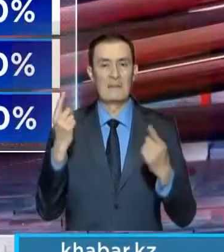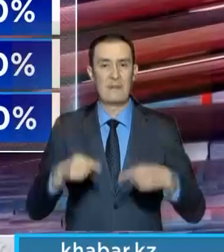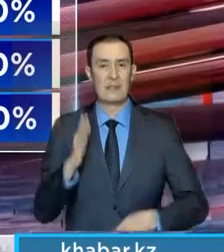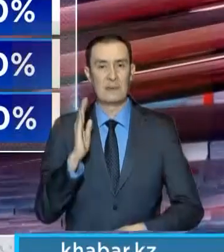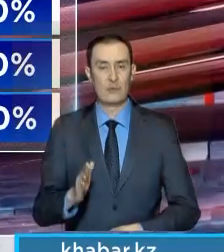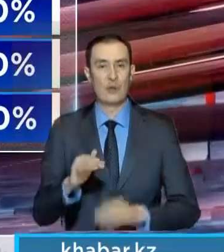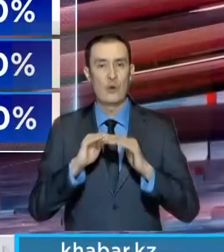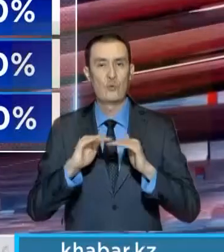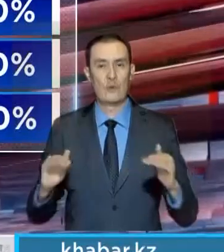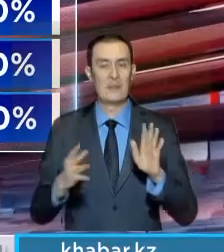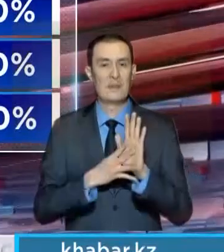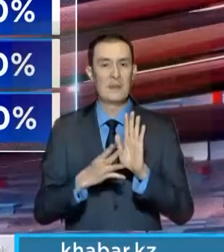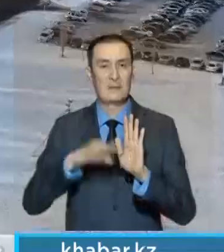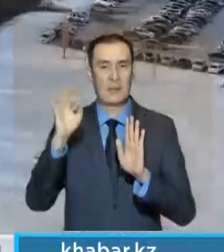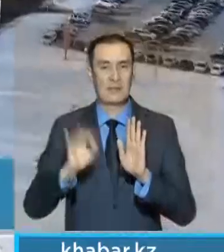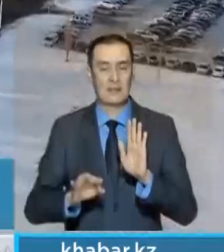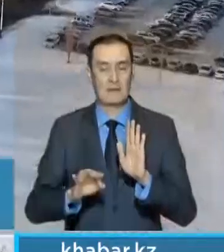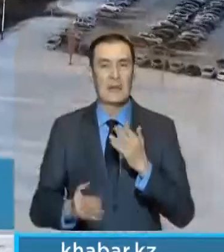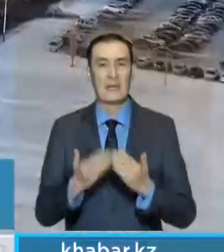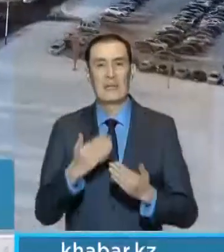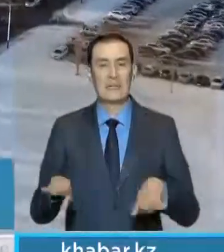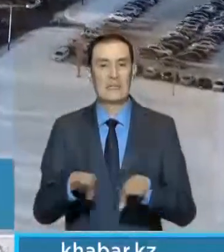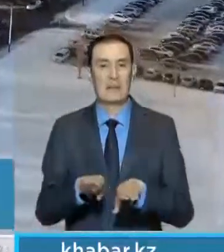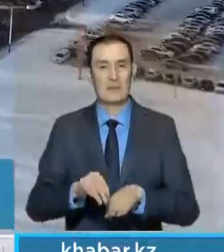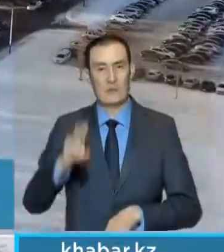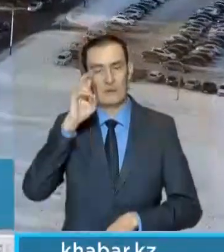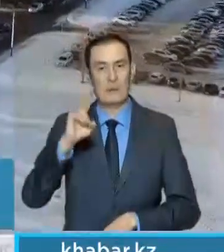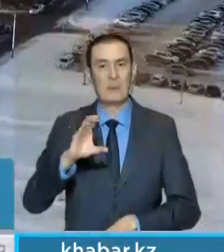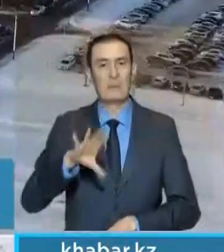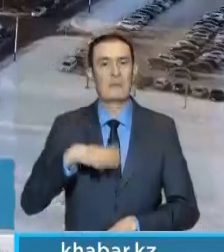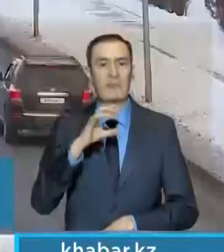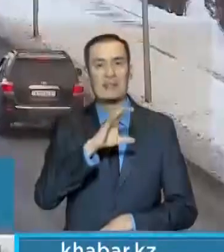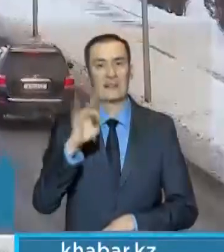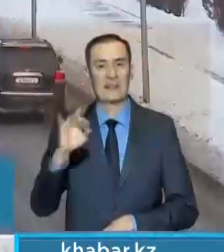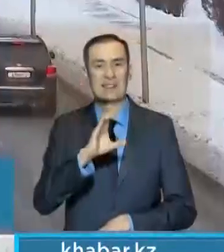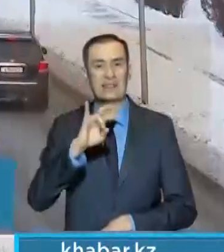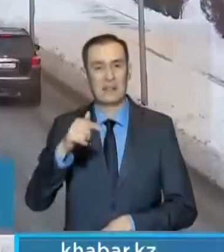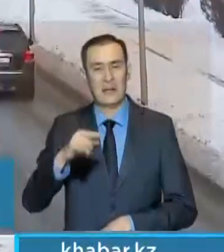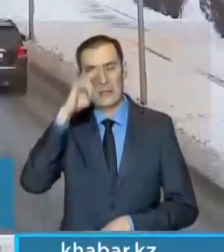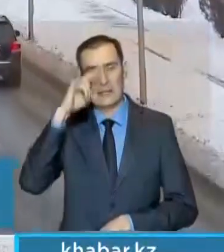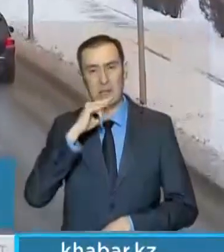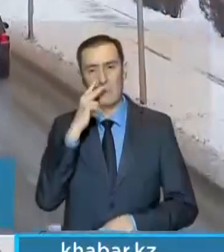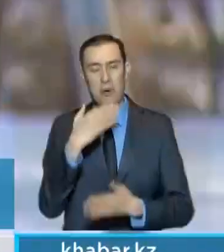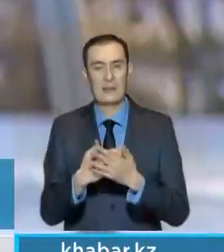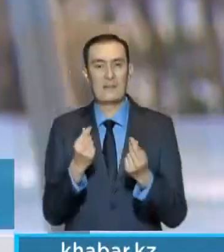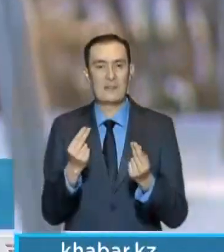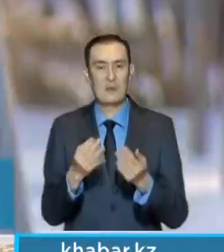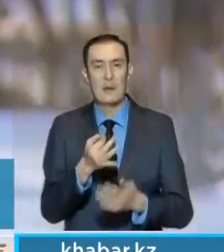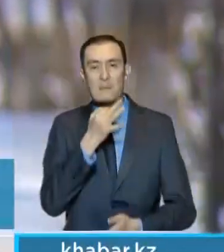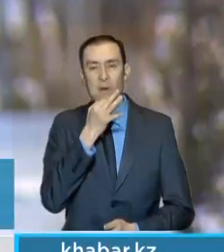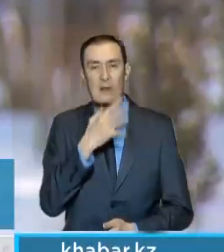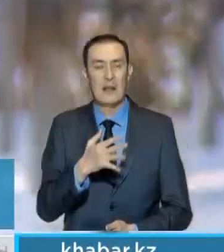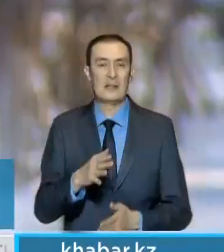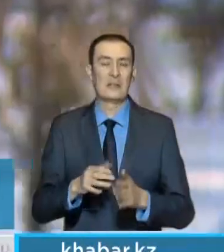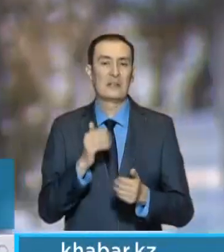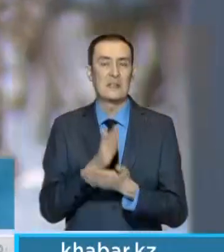держаться на уровне 9% Если сравнивать со странами постсоветского пространства то Казахстан среди них по показателю инвестиционной привлекательности